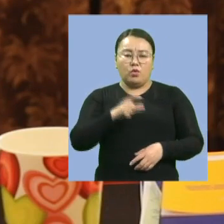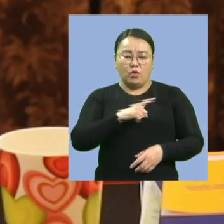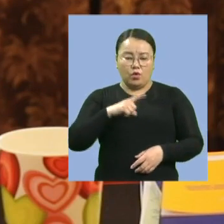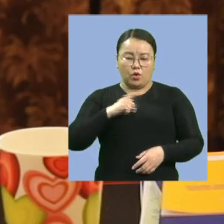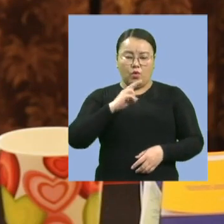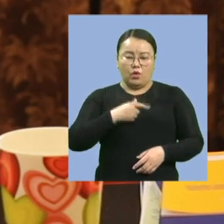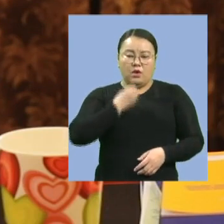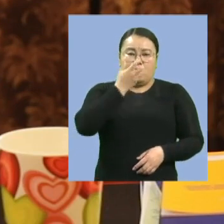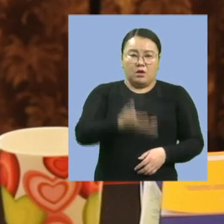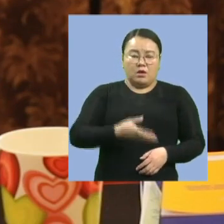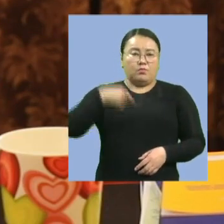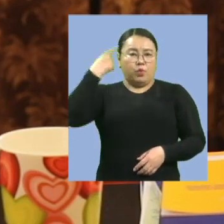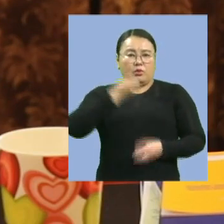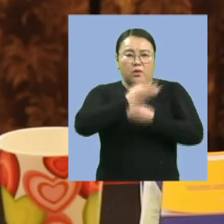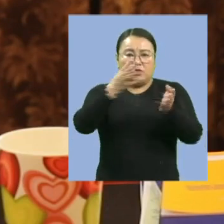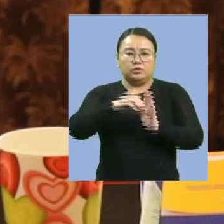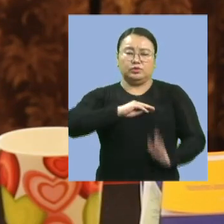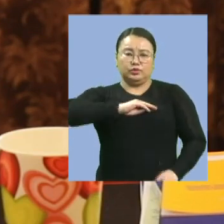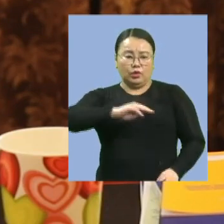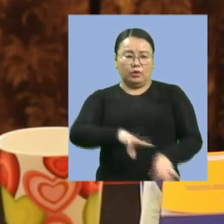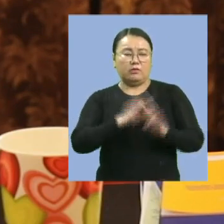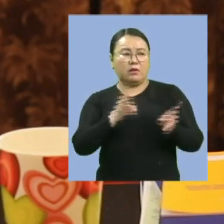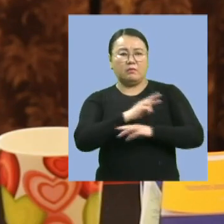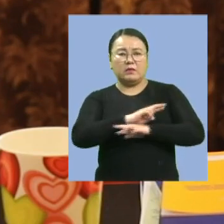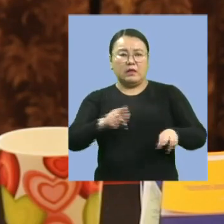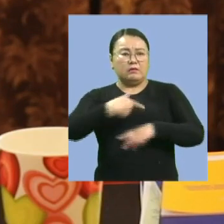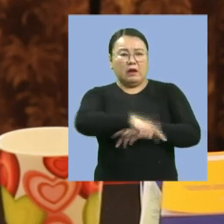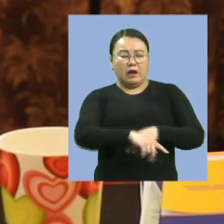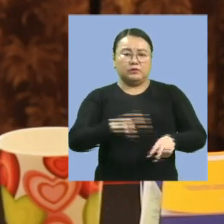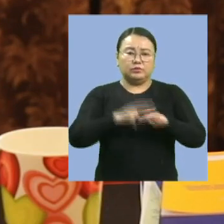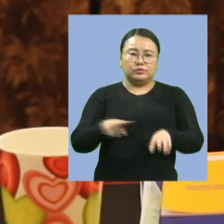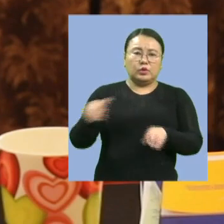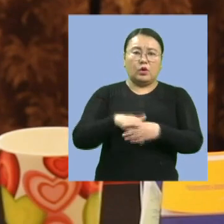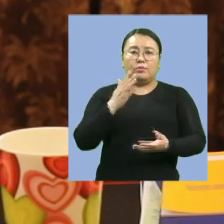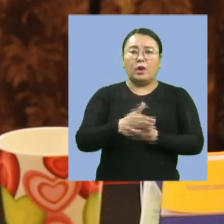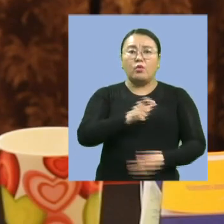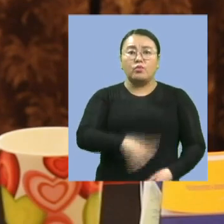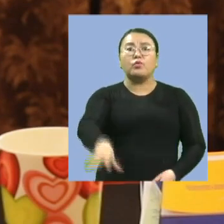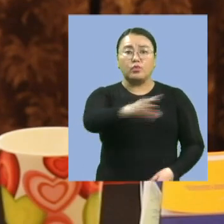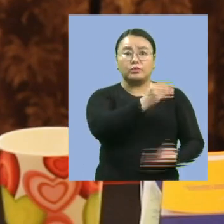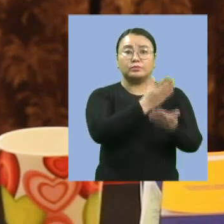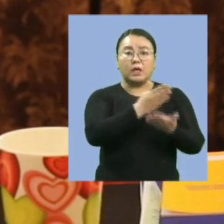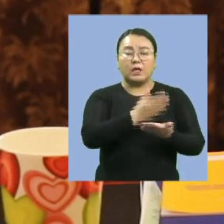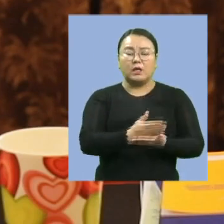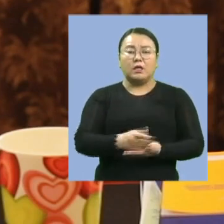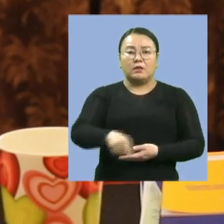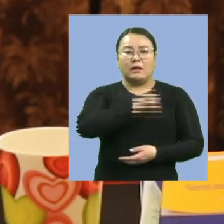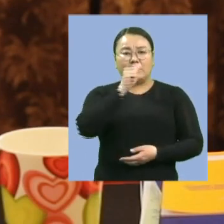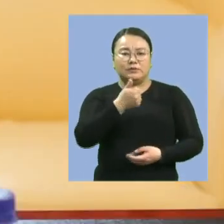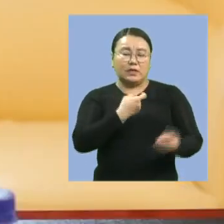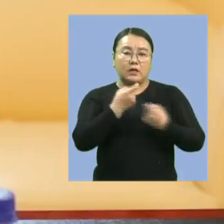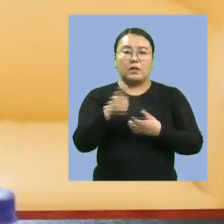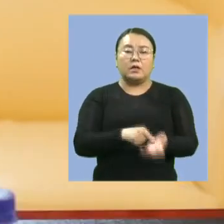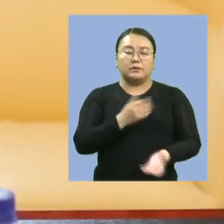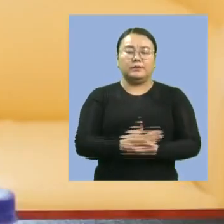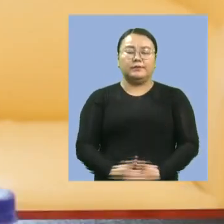бодлоо илэрхийлсний төлөө бас энэ нийгэмд гадуурхагдчихж байгаа ял сонсож байгаа энэ хүмүүсийг одоо асуудлыг